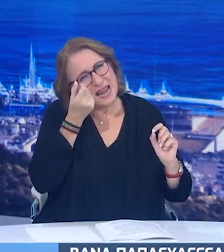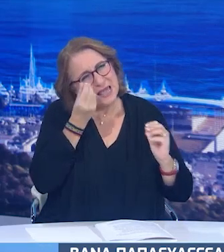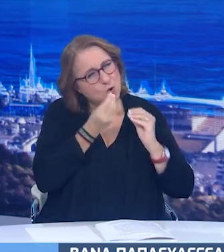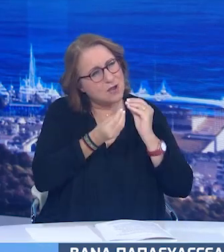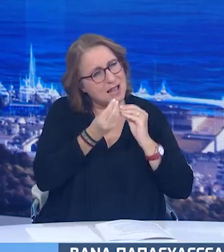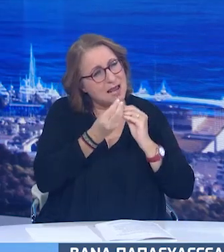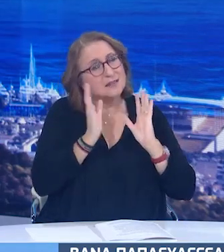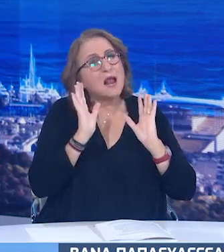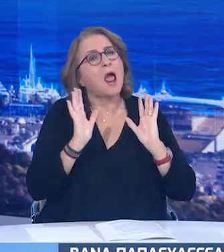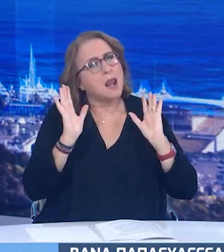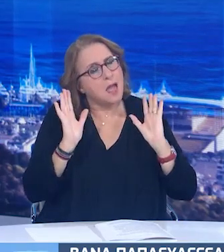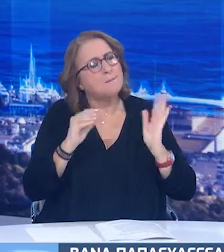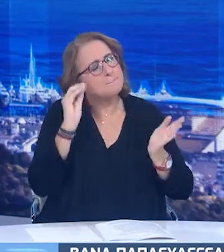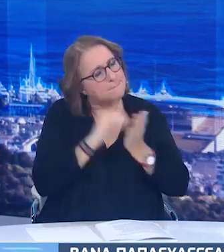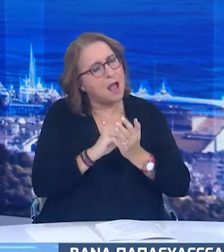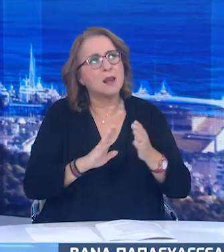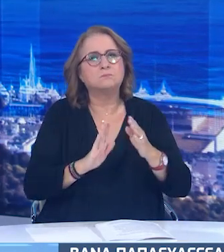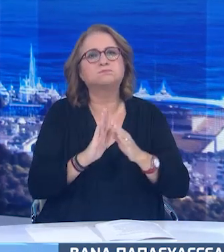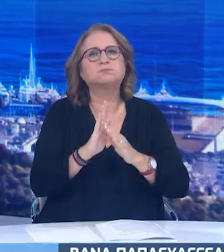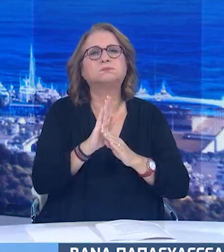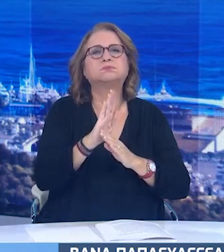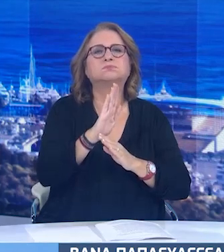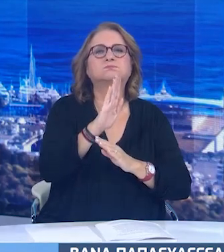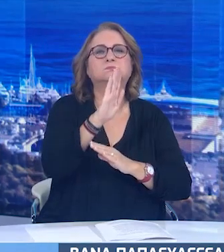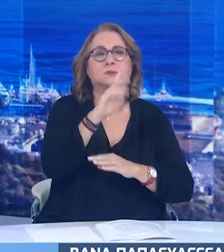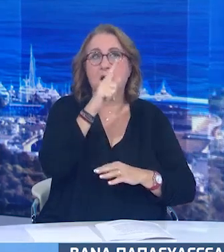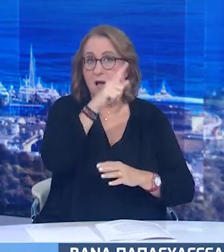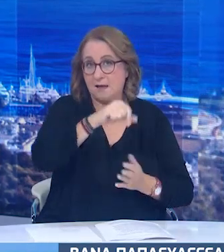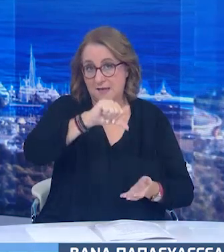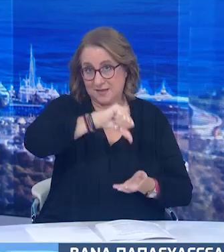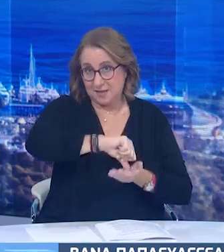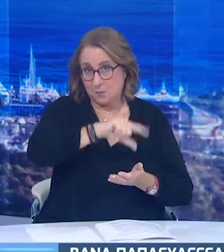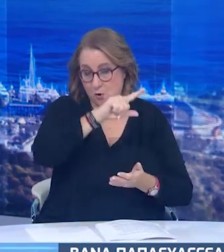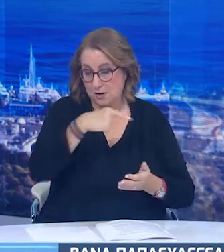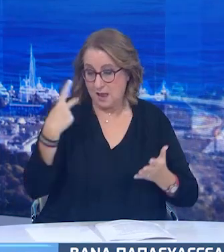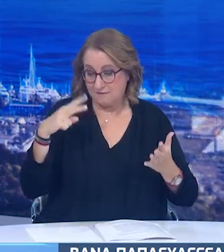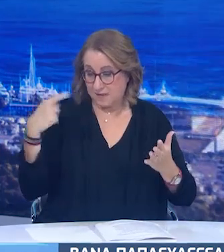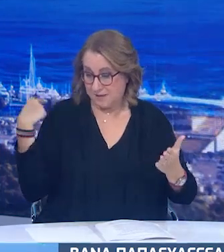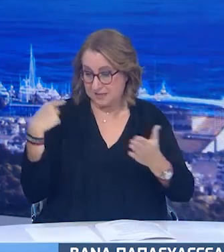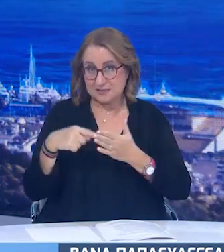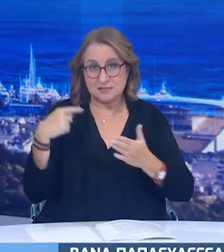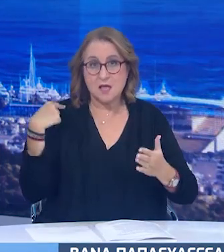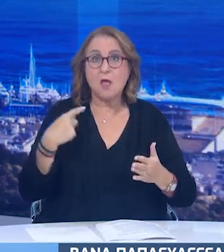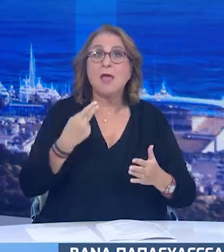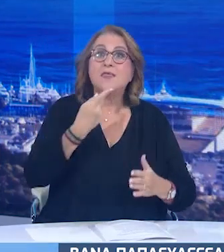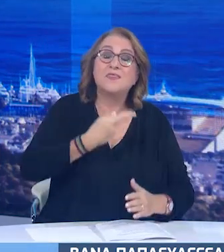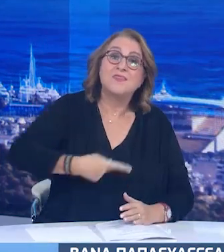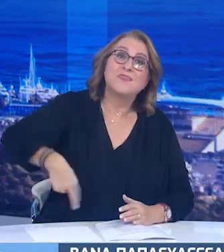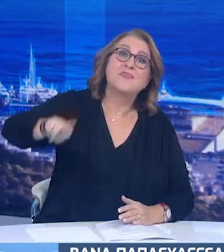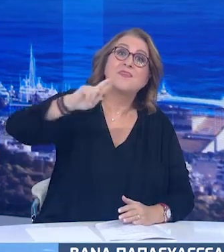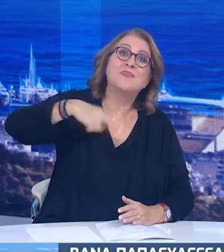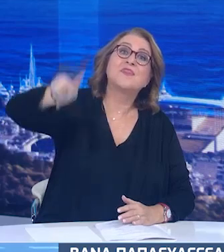αύξηση. Η μεγάλη αυτή μετροπολιτική περιοχή της συμπρωτεύουσας το τελευταίο 7ήμερο έχει υπερδιπλάσιο